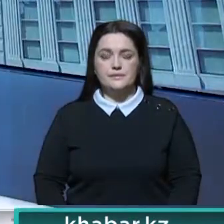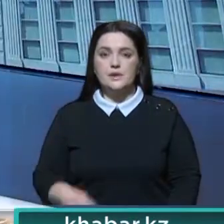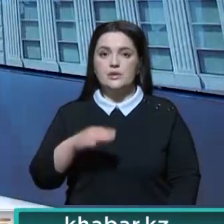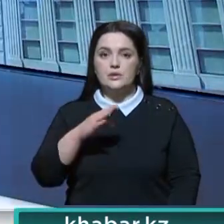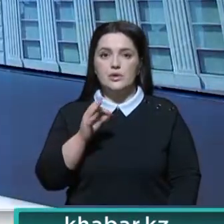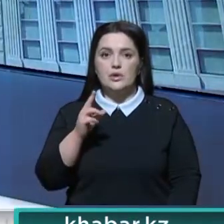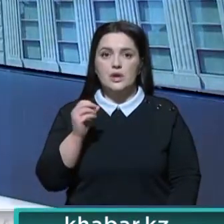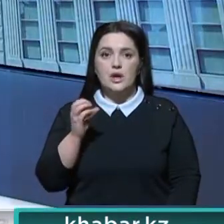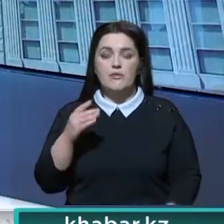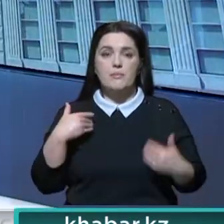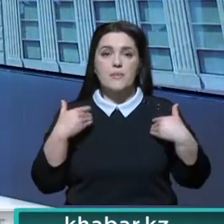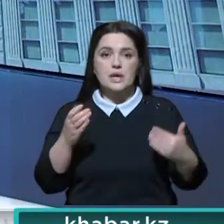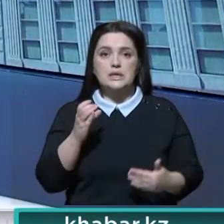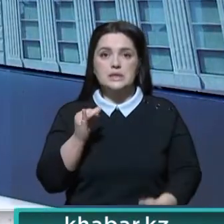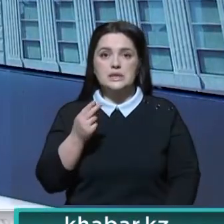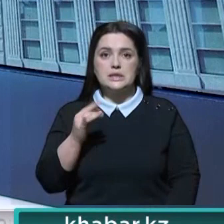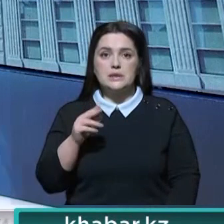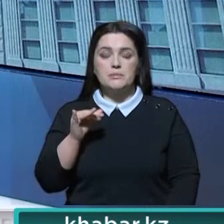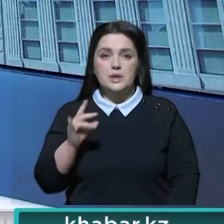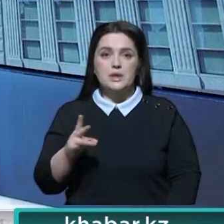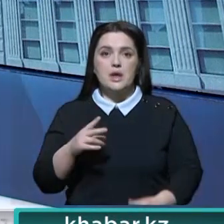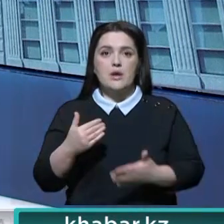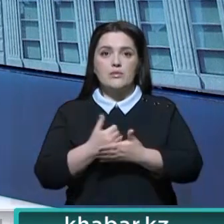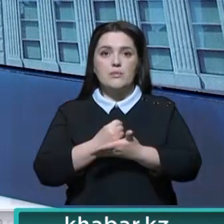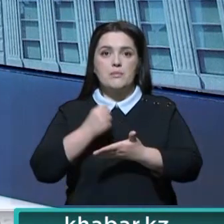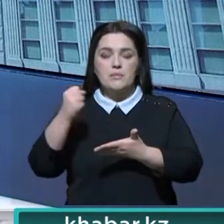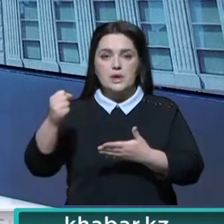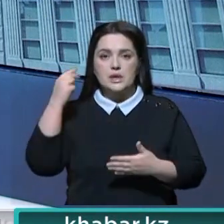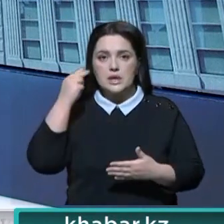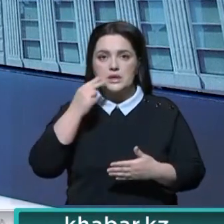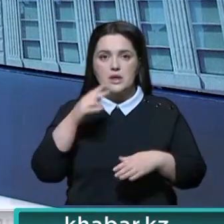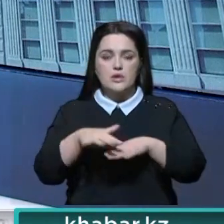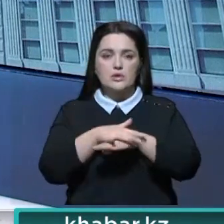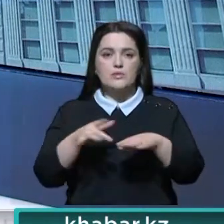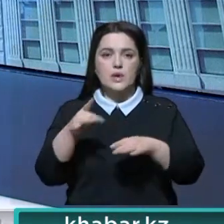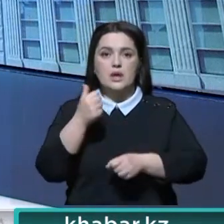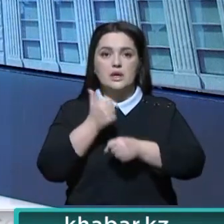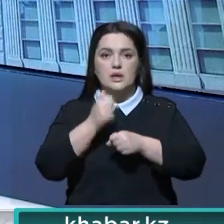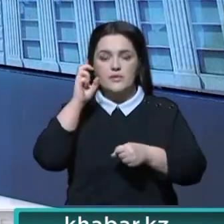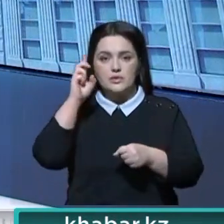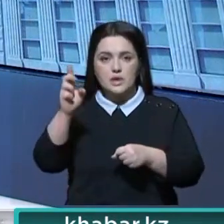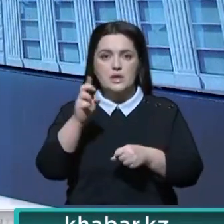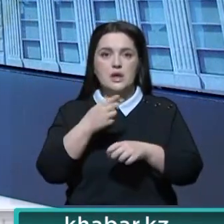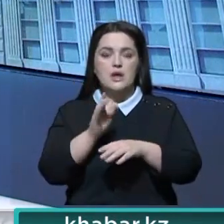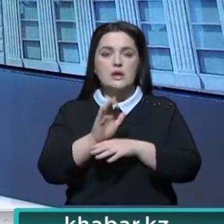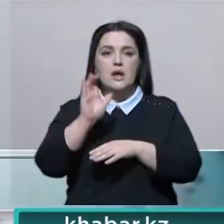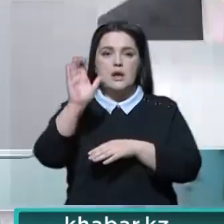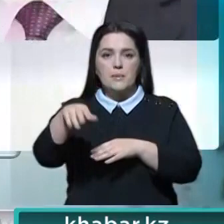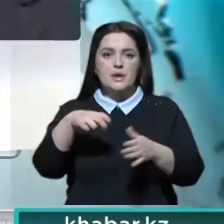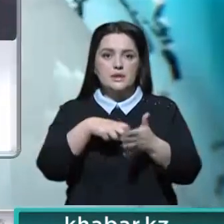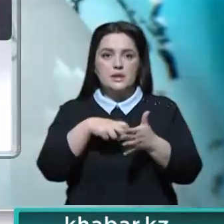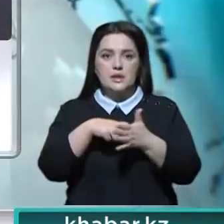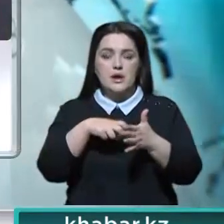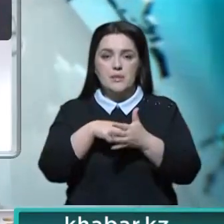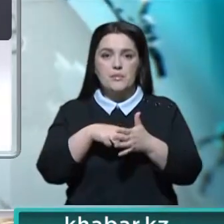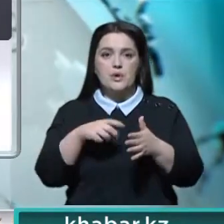Касым-Жомарт Токаев поздравил Си Цзиньпина с переизбранием на пост председателя Китайской Народной Республики. Глава государства направил телеграмму,